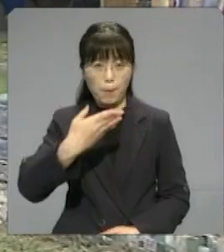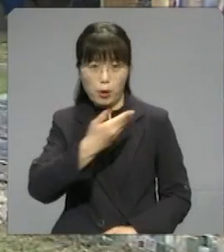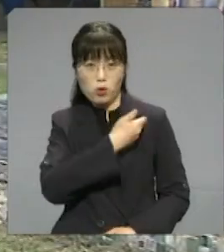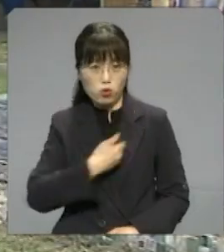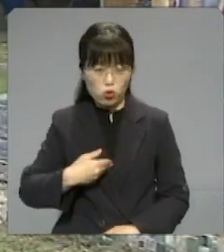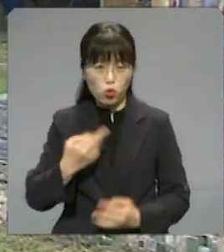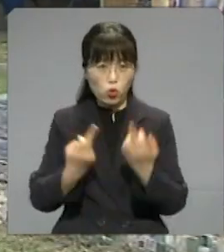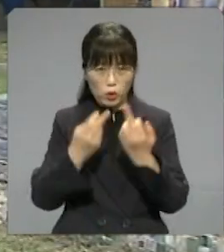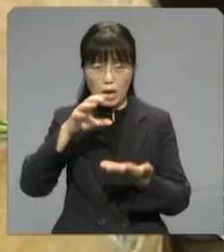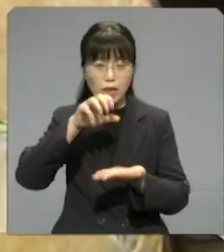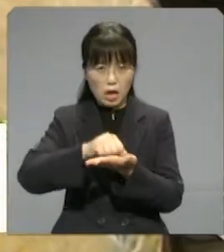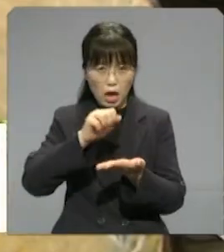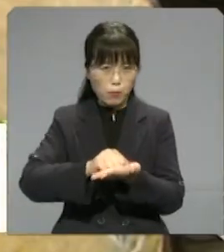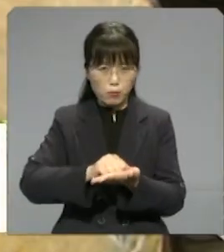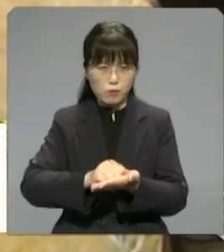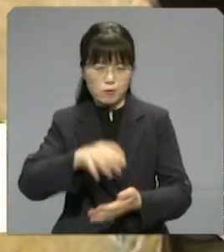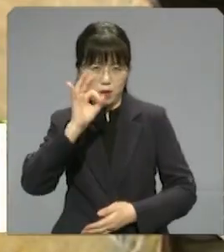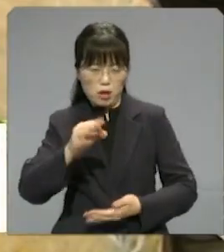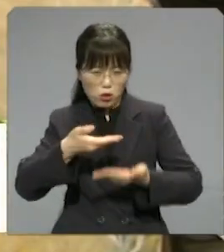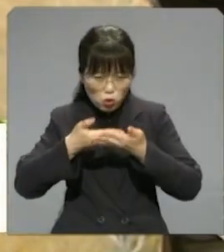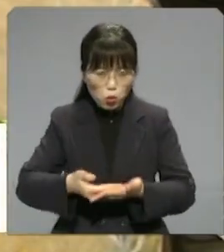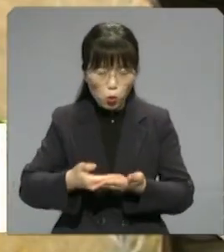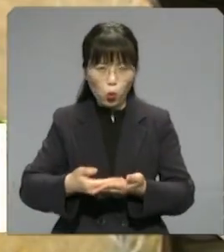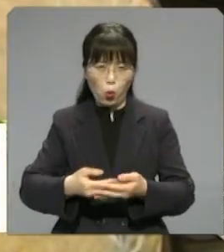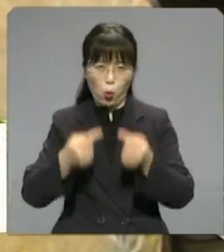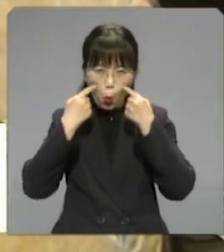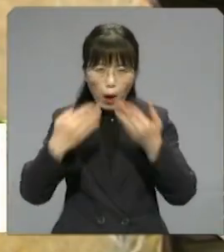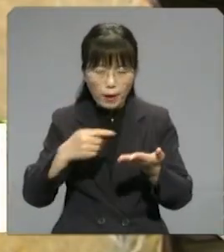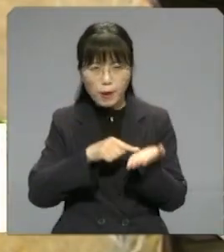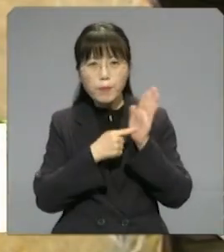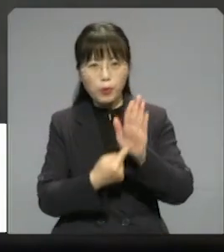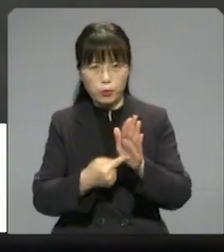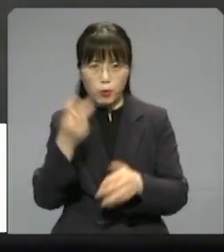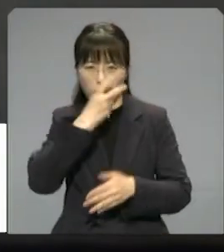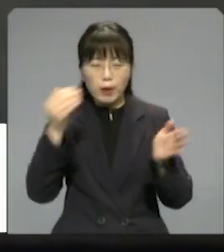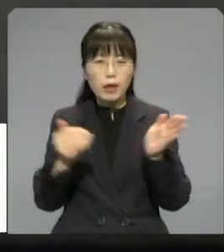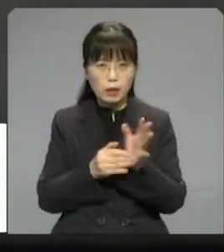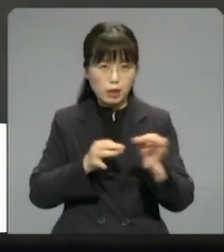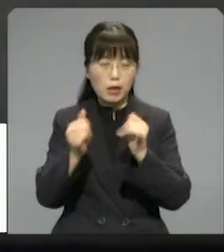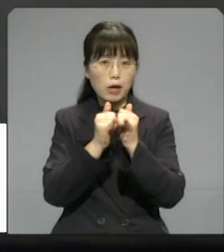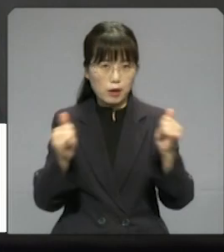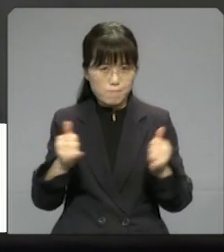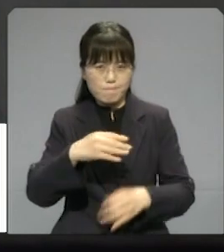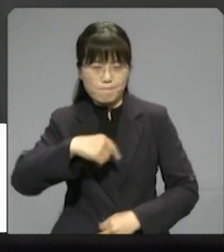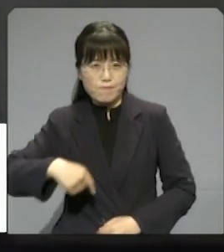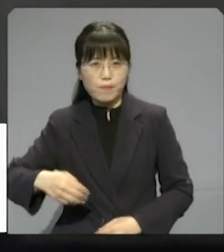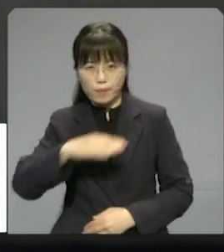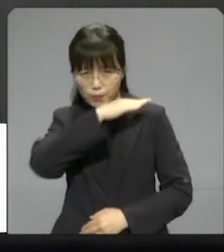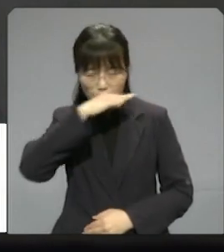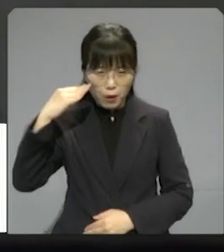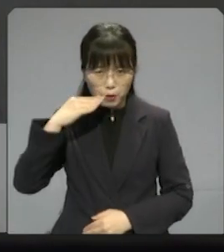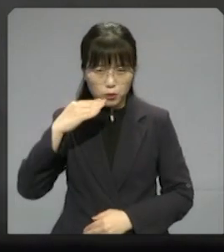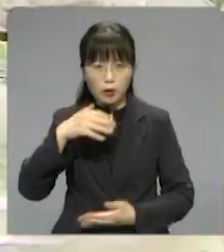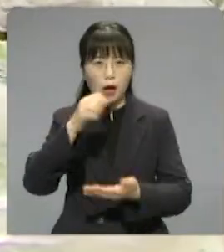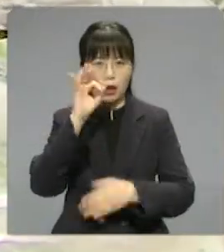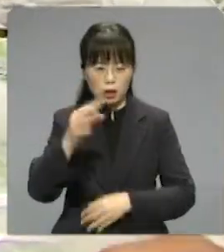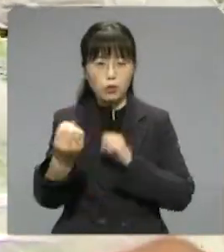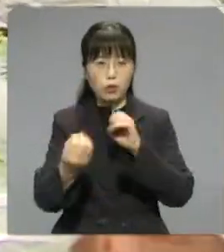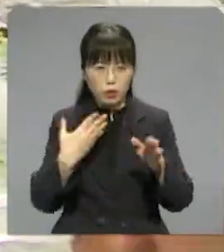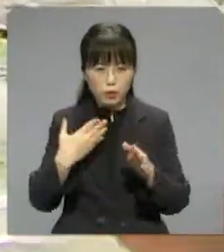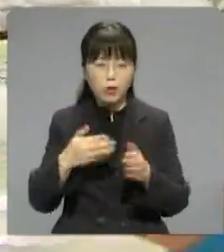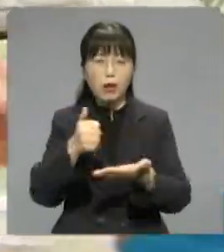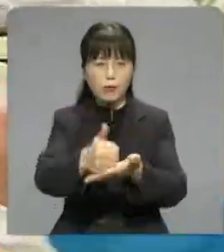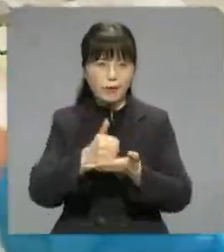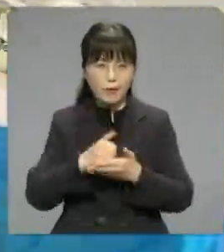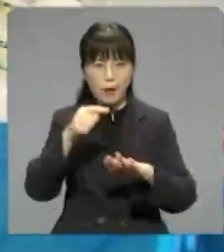양평군은 산나물 가격과 중량을 정확하게 표기하도록 관리했습니다. 상인들은 정직한 가격으로 화답해